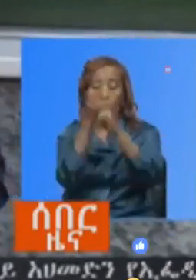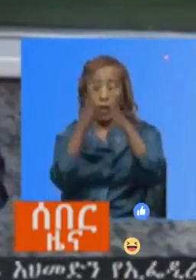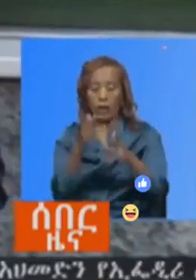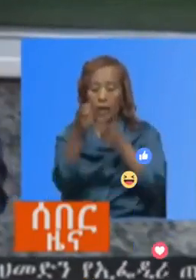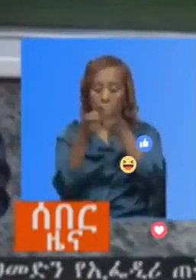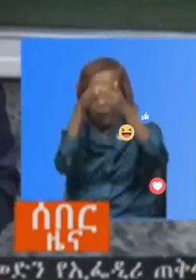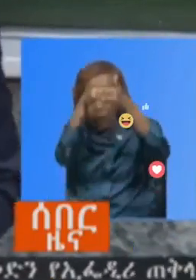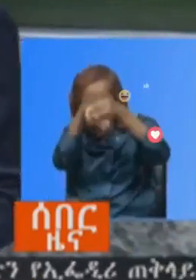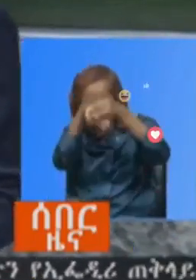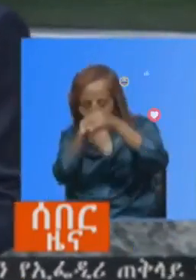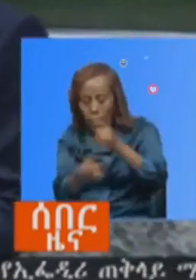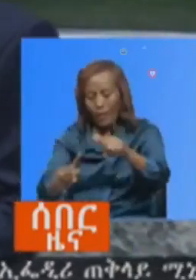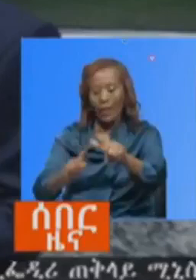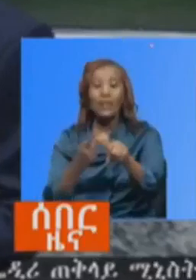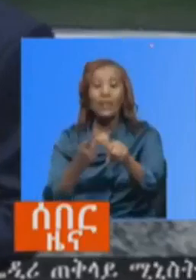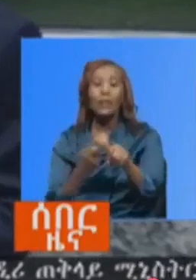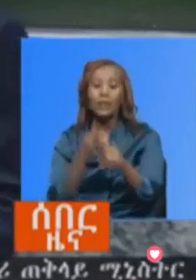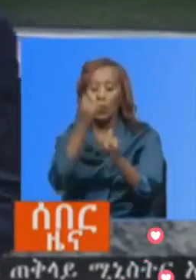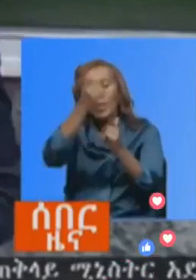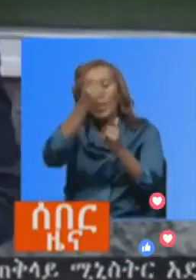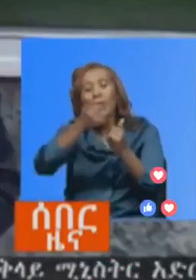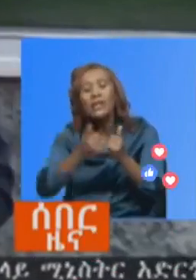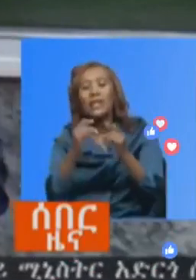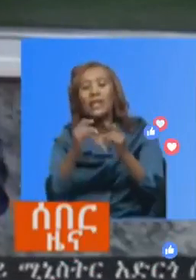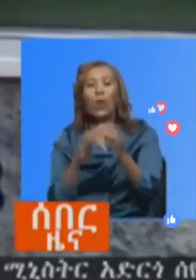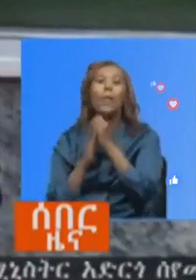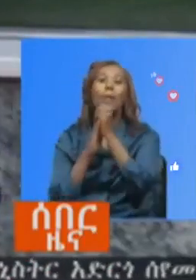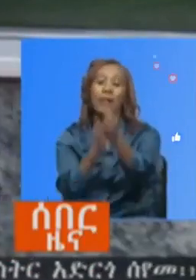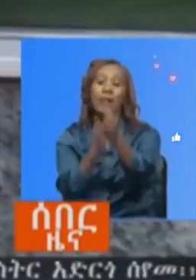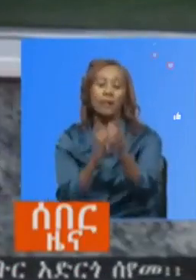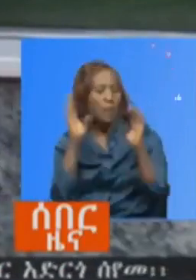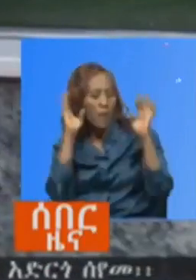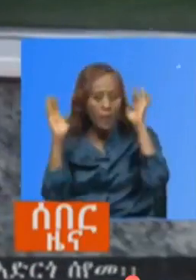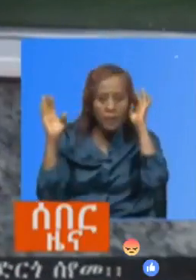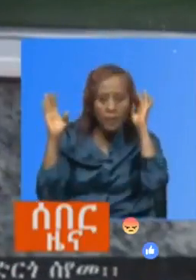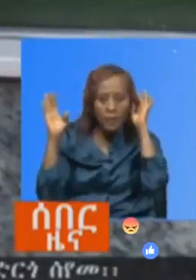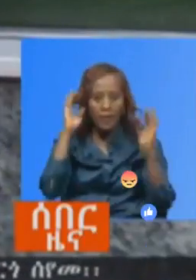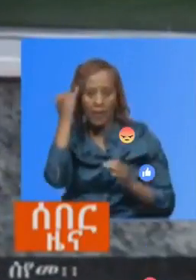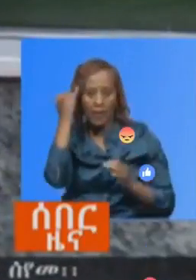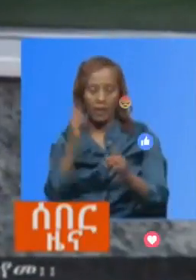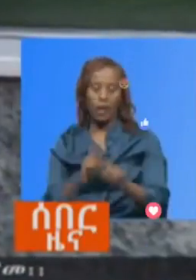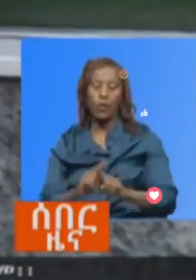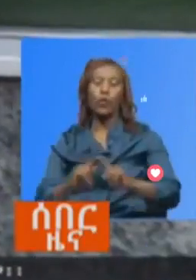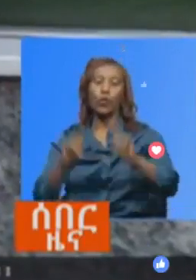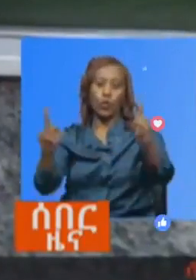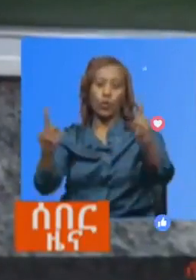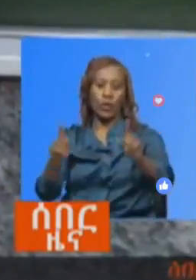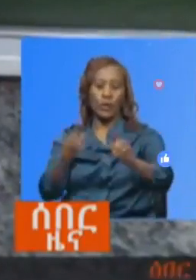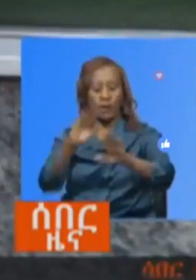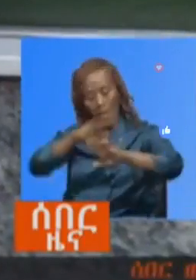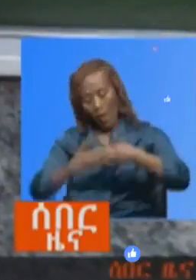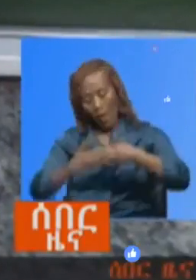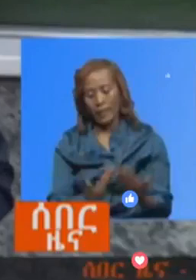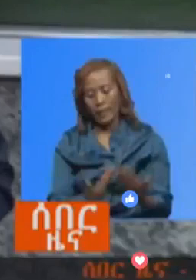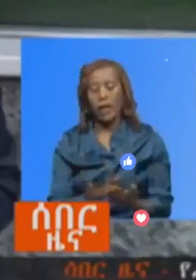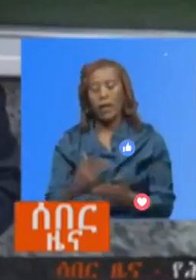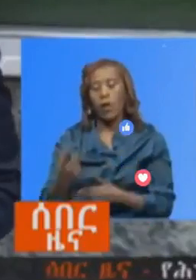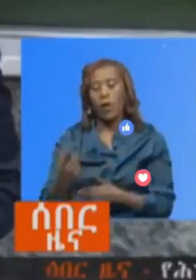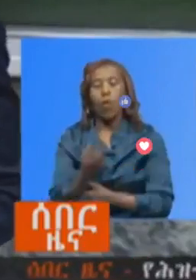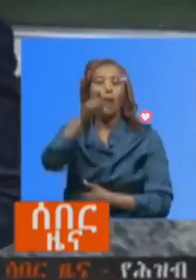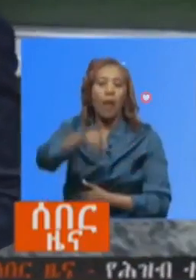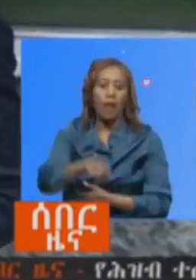በዴሞክራሲያዊ አስተዳደር ውስጥ የመጀመሪያውም የመጨረሻው መርህ በመደማመጥ የሐሳብ ልዩነትን ማስተናገድ መሆን